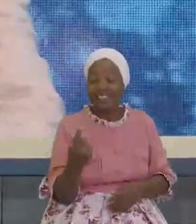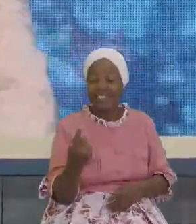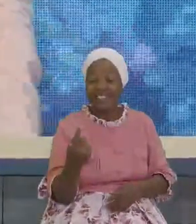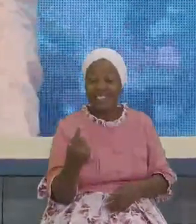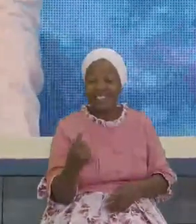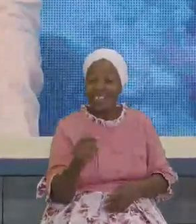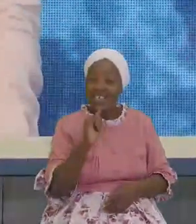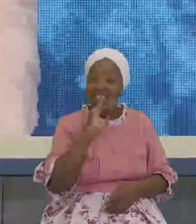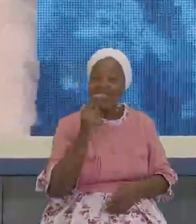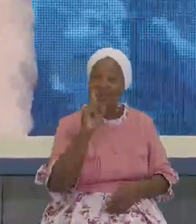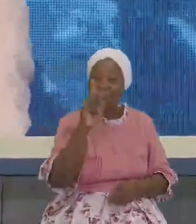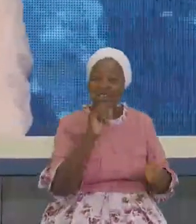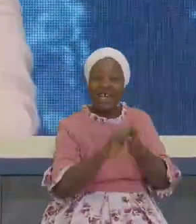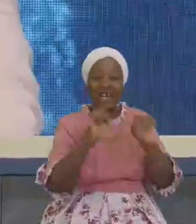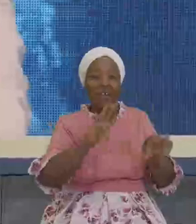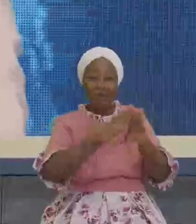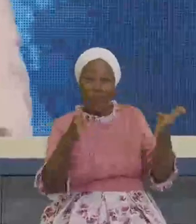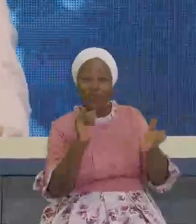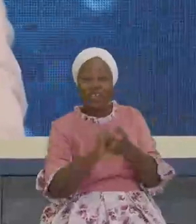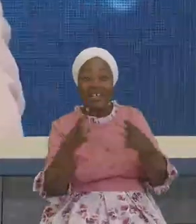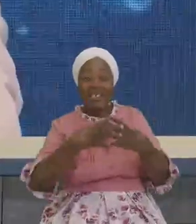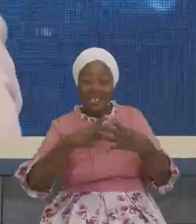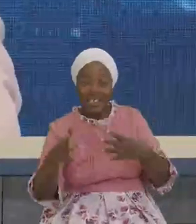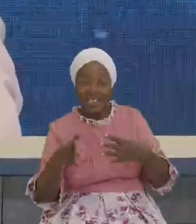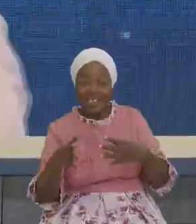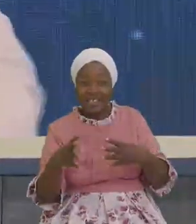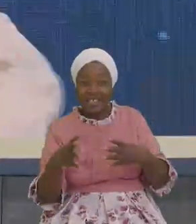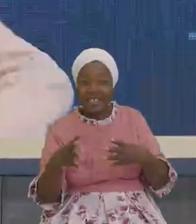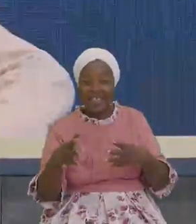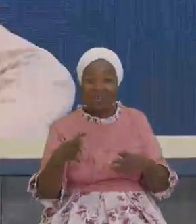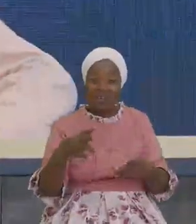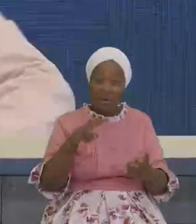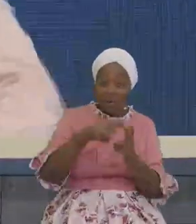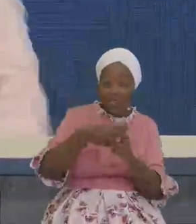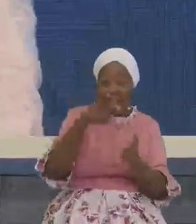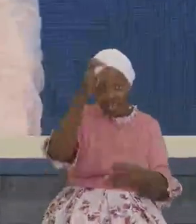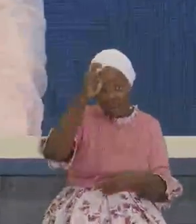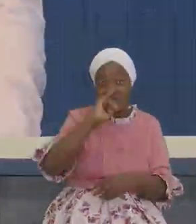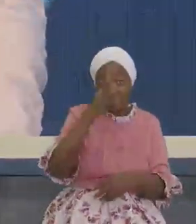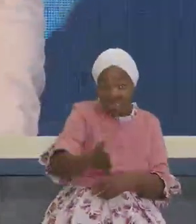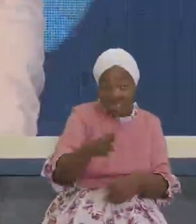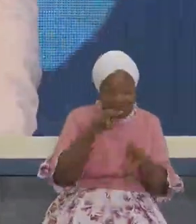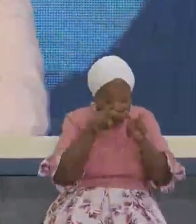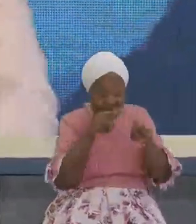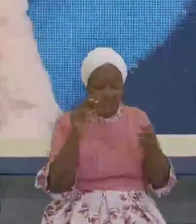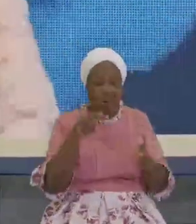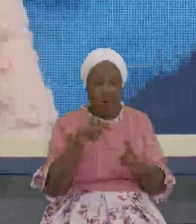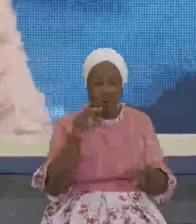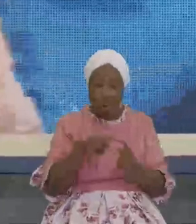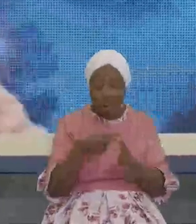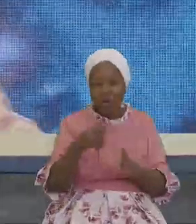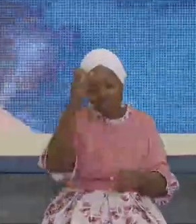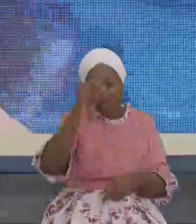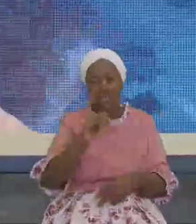Alors, Jésus-Christ seul est celui qui peut ouvrir ses cages. Que le diable soit là